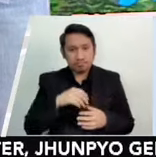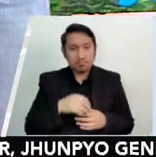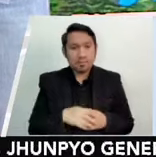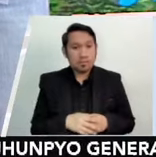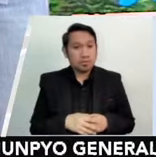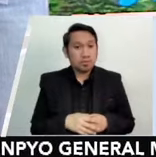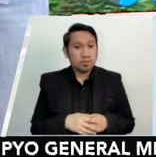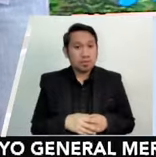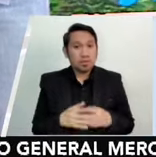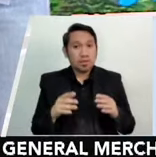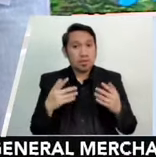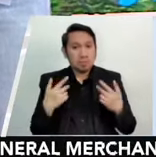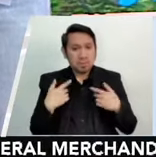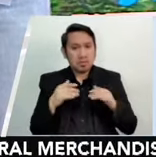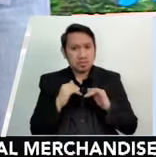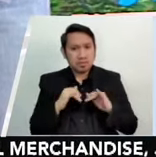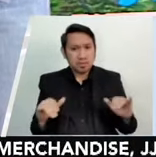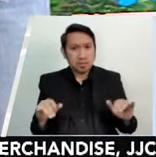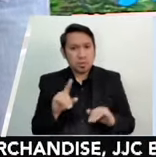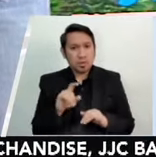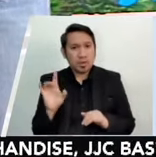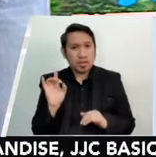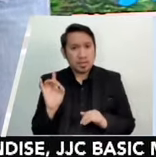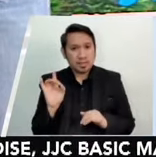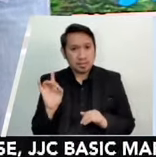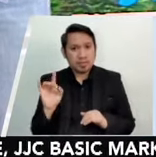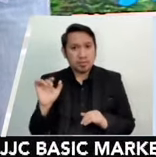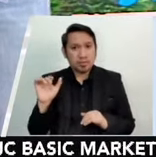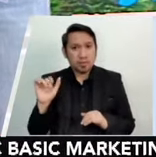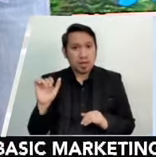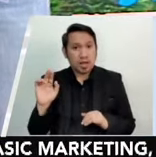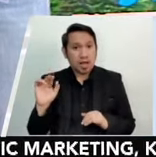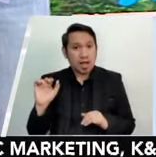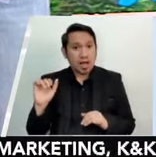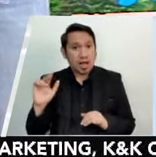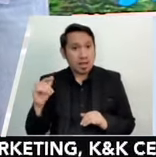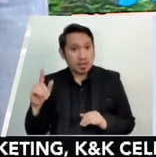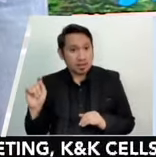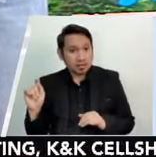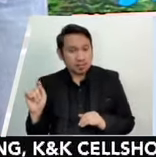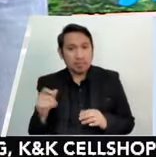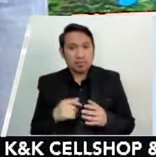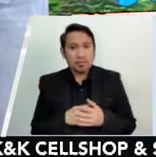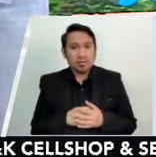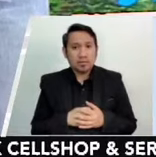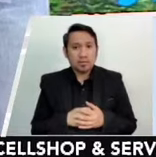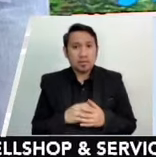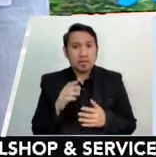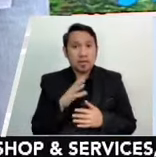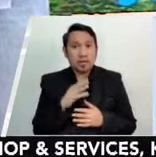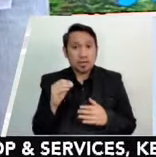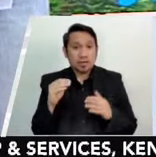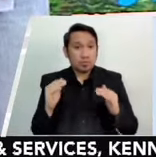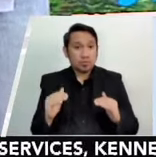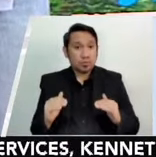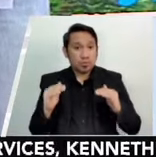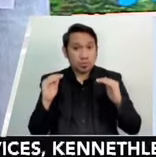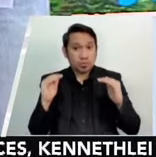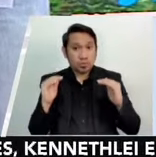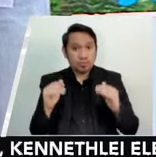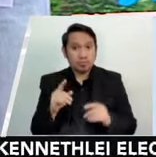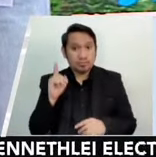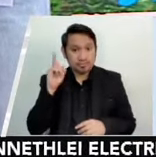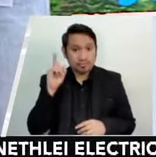na 180 meters ang tubig sa Angat. Sa nakalipas sa 24 oras, tumaas naman ang water level sa Binga at Magat